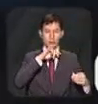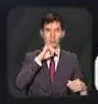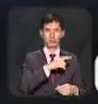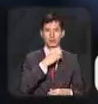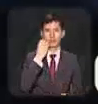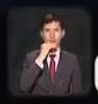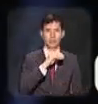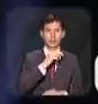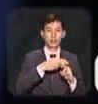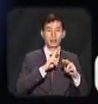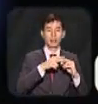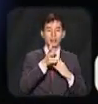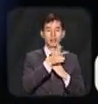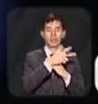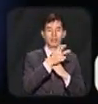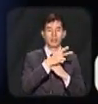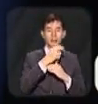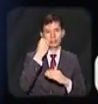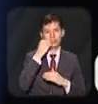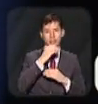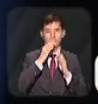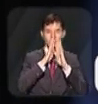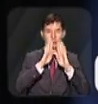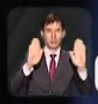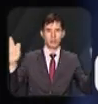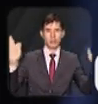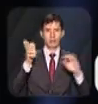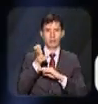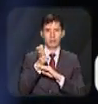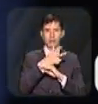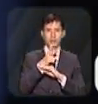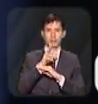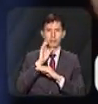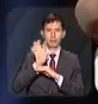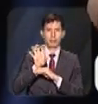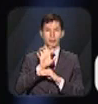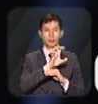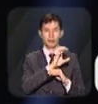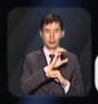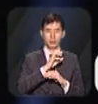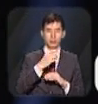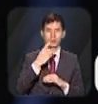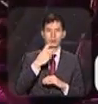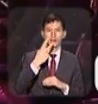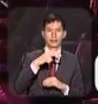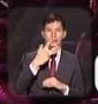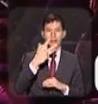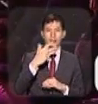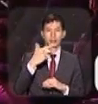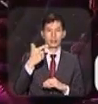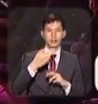просмотр. Камера с сверхширокоугольным объективом с углом съемки 123 градуса и первый в